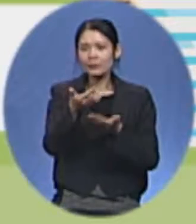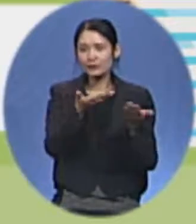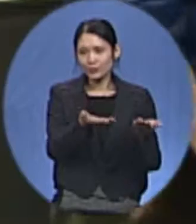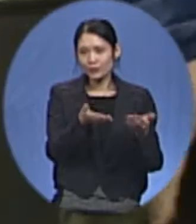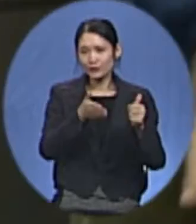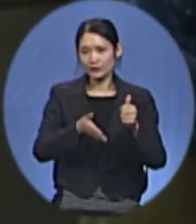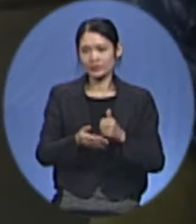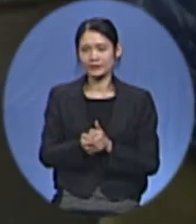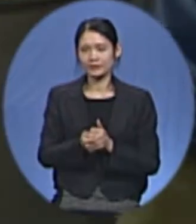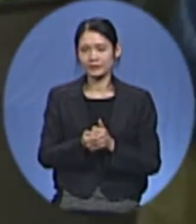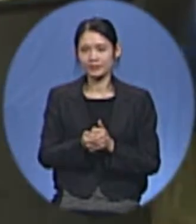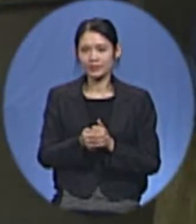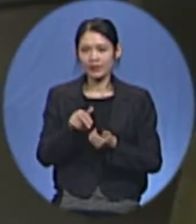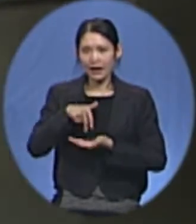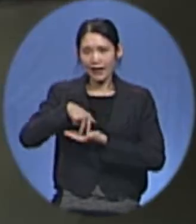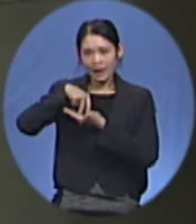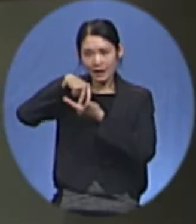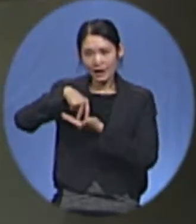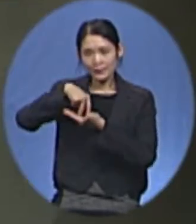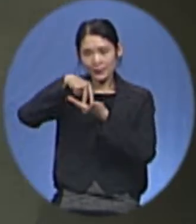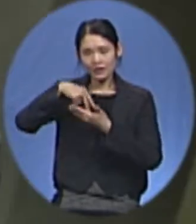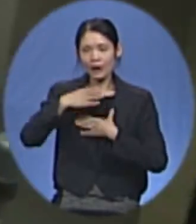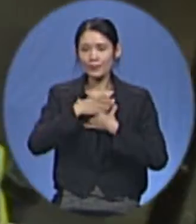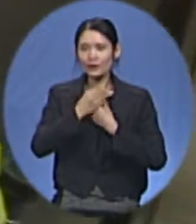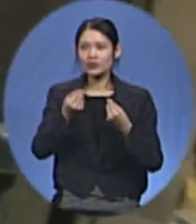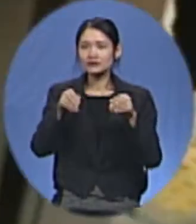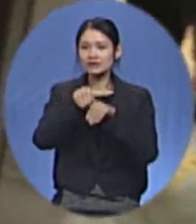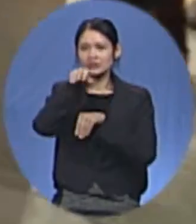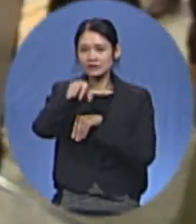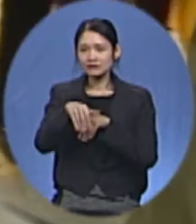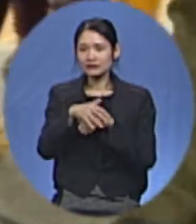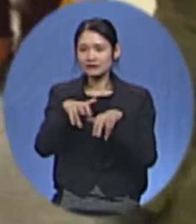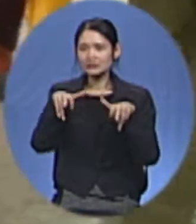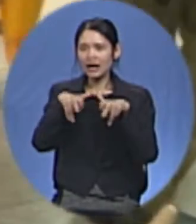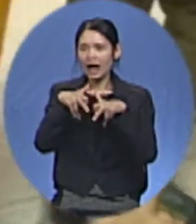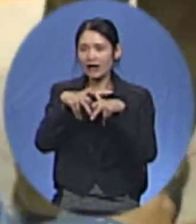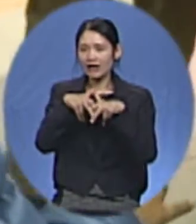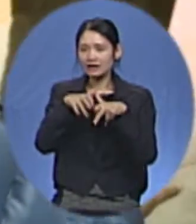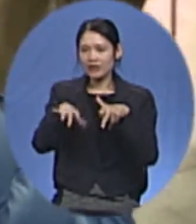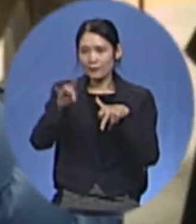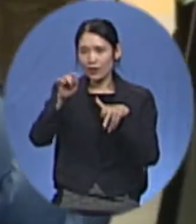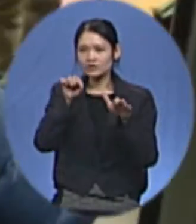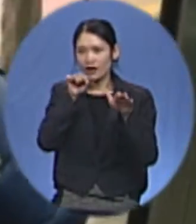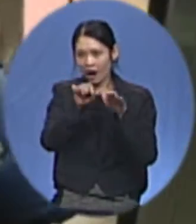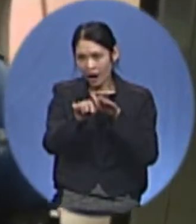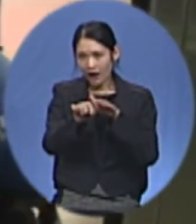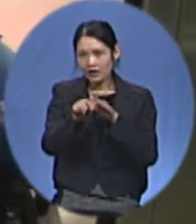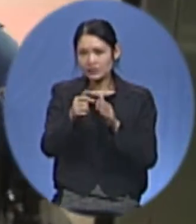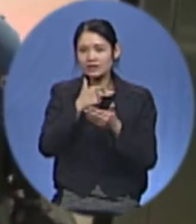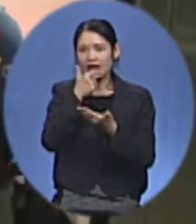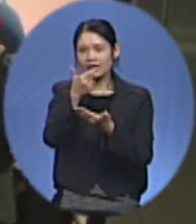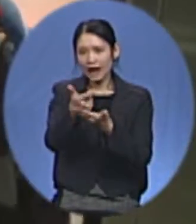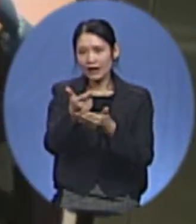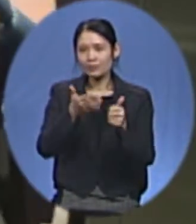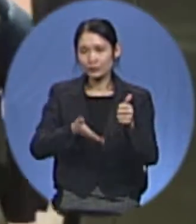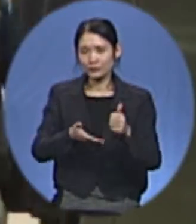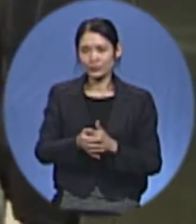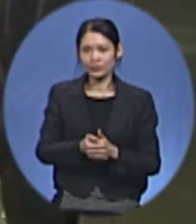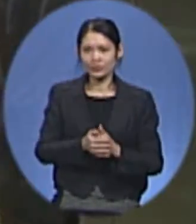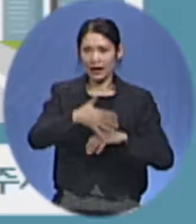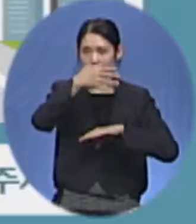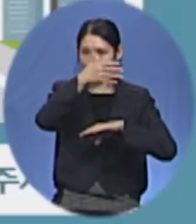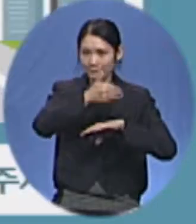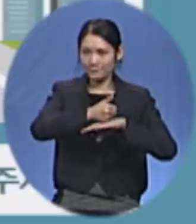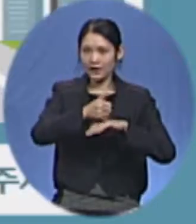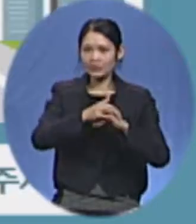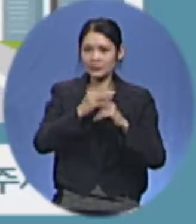놔주시고요. 엘리베이터 같은 편의시설은 장애인이 먼저 사용할 수 있게 양보해주세요.